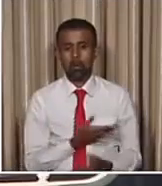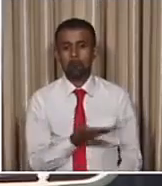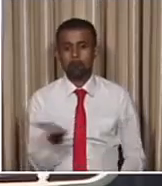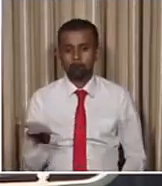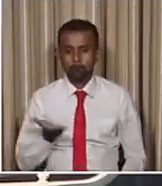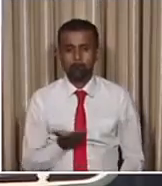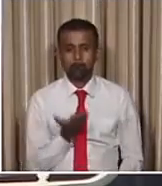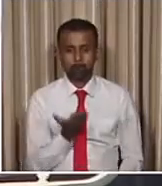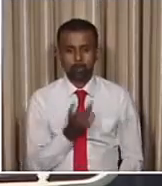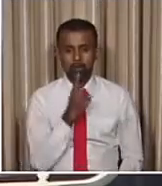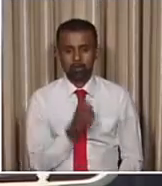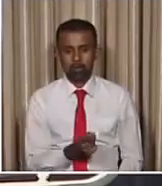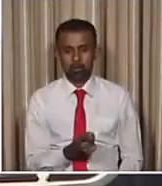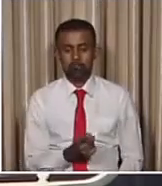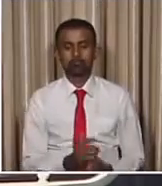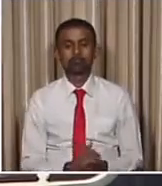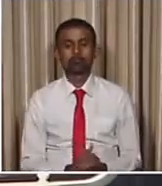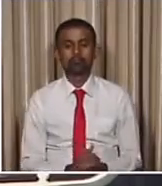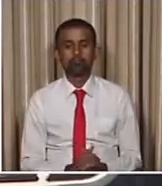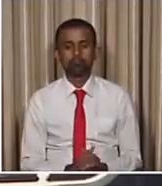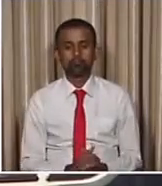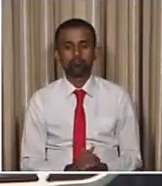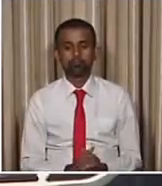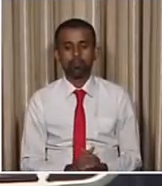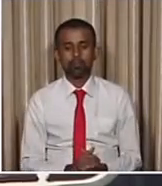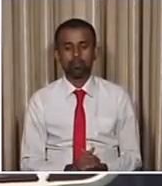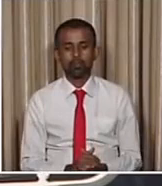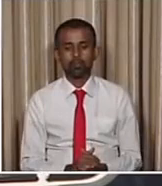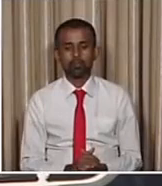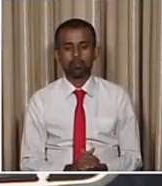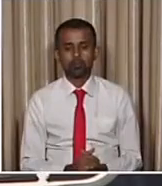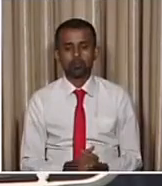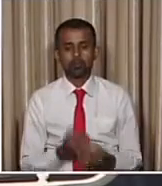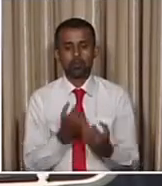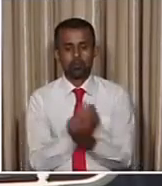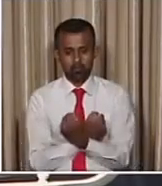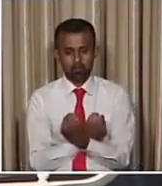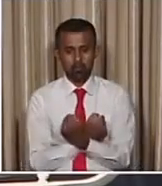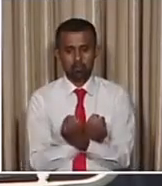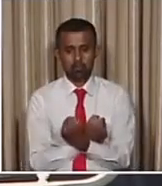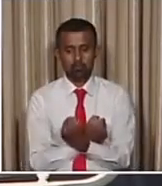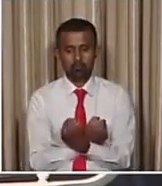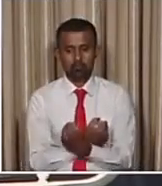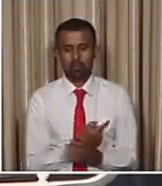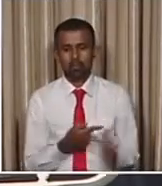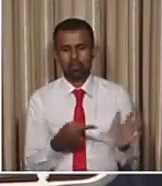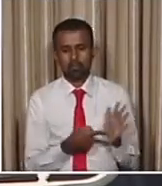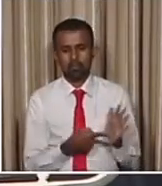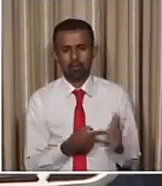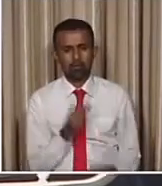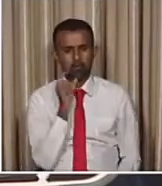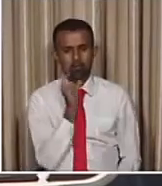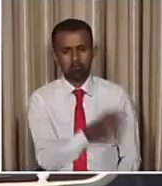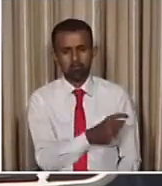அடுத்ததாக போலீசாருடைய இந்த அத்துமீறிய அராஜகங்கள் எல்லை தாண்டி சென்று கொண்டிருக்கின்றன. கடந்த 10ஆம் தேதி யாழ்ப்பாணத்தில் 2